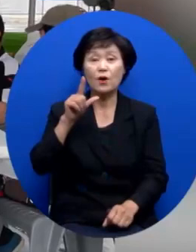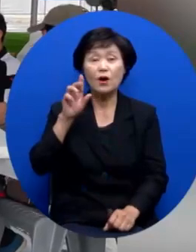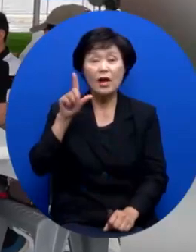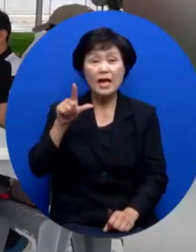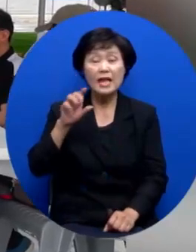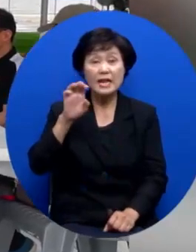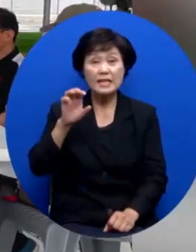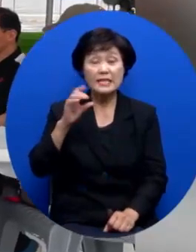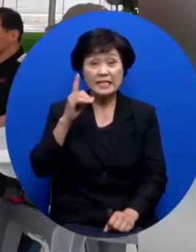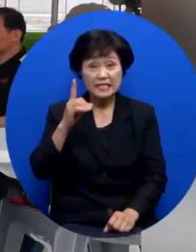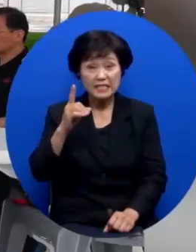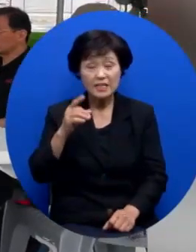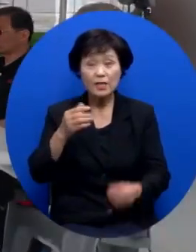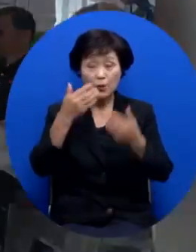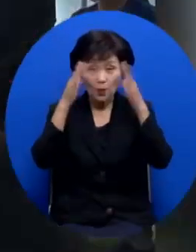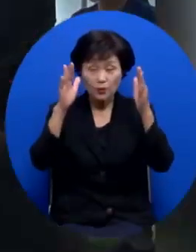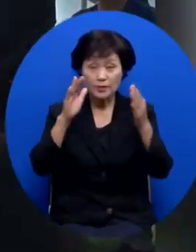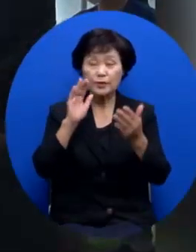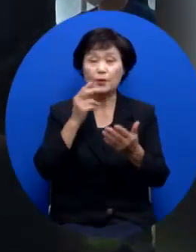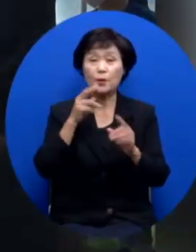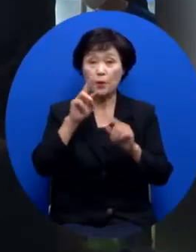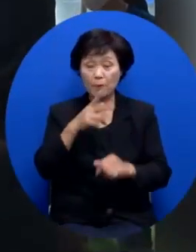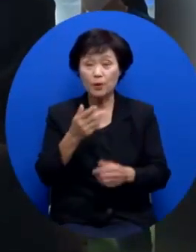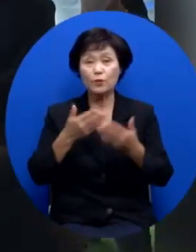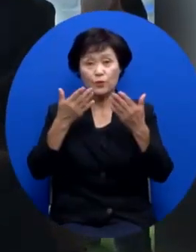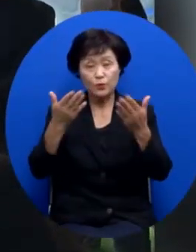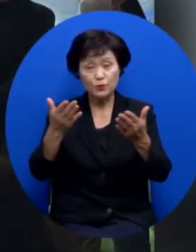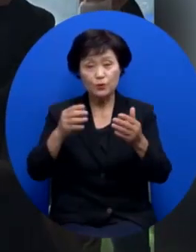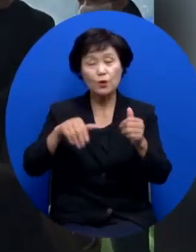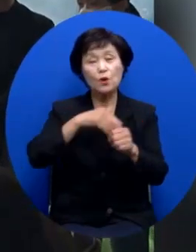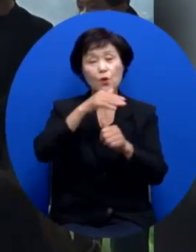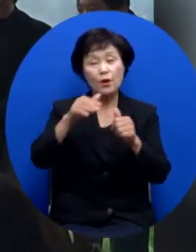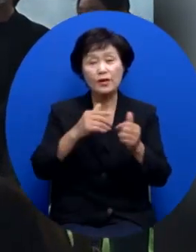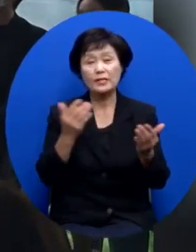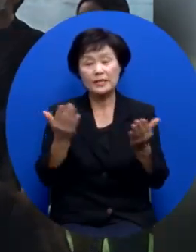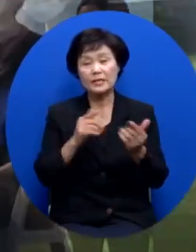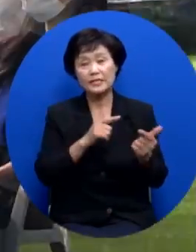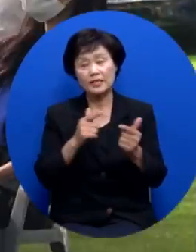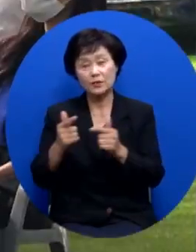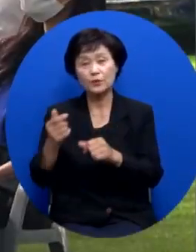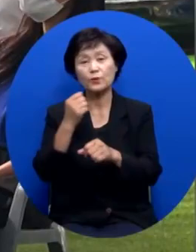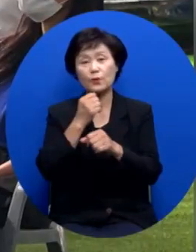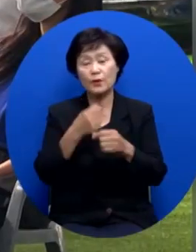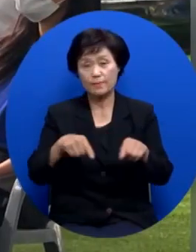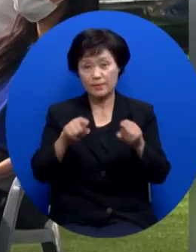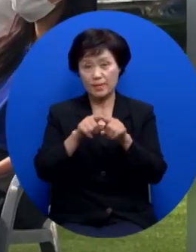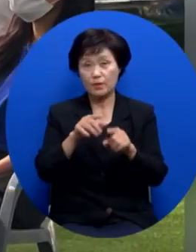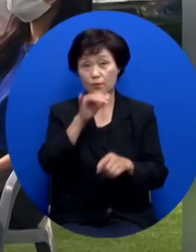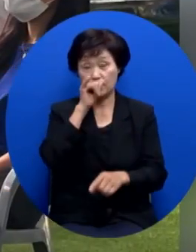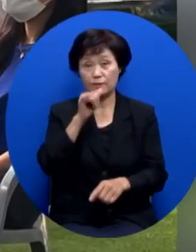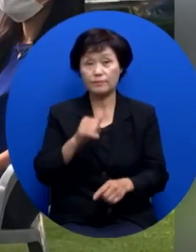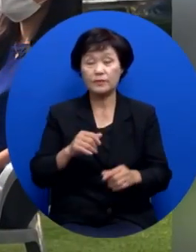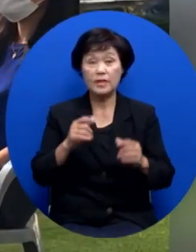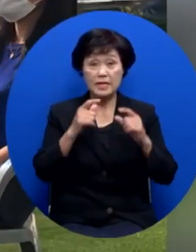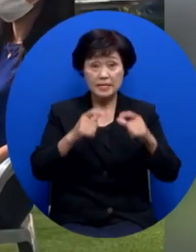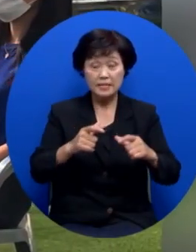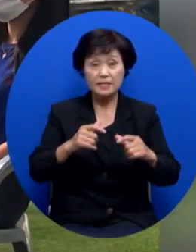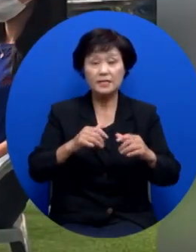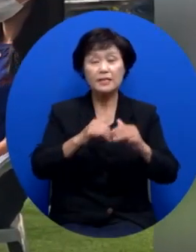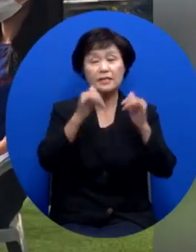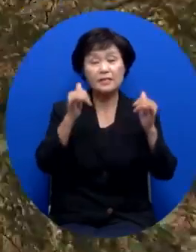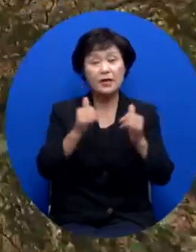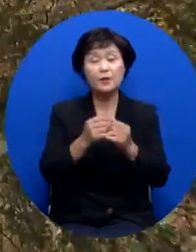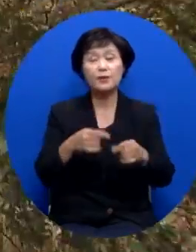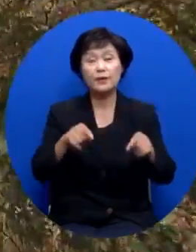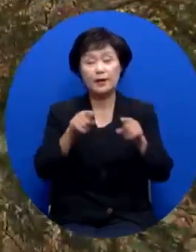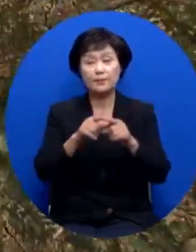교환하는 사업과 주민을 대상으로 하는 환경교육도 실시하고 있습니다. 이를 통해 지역사회와 교회가 소통하는 장도